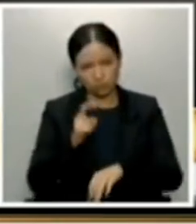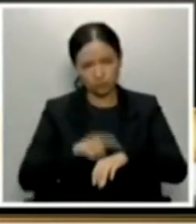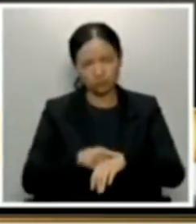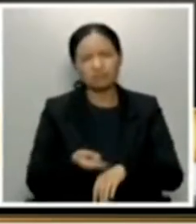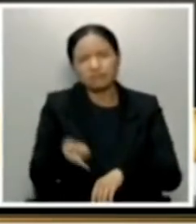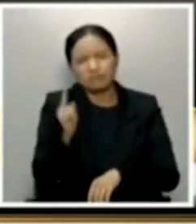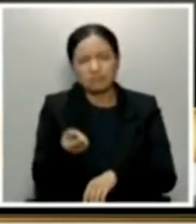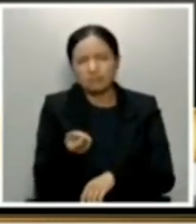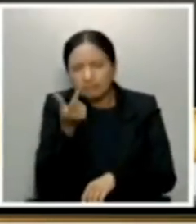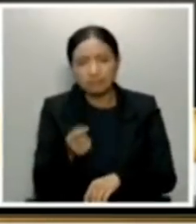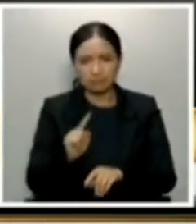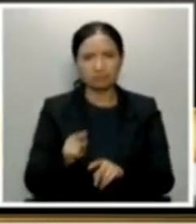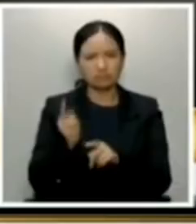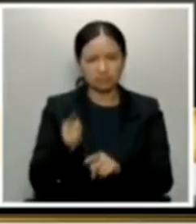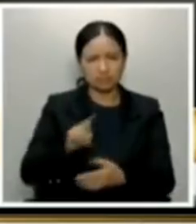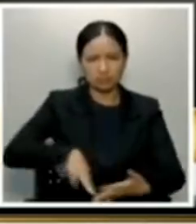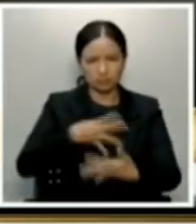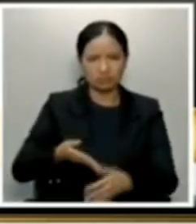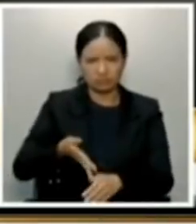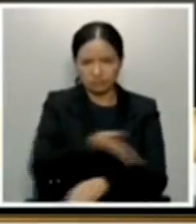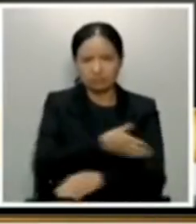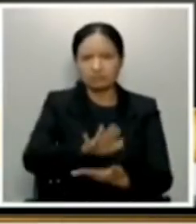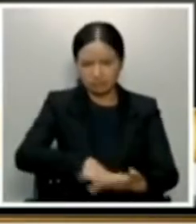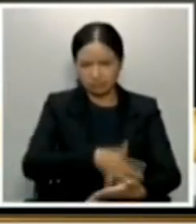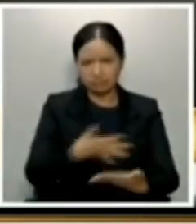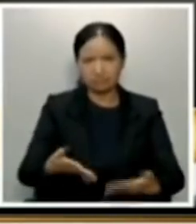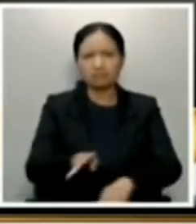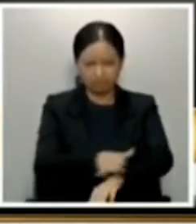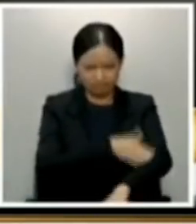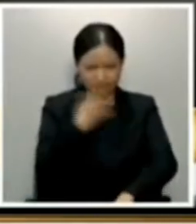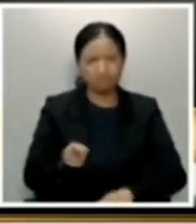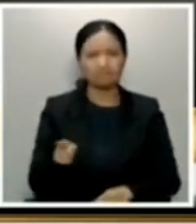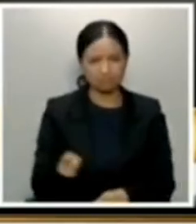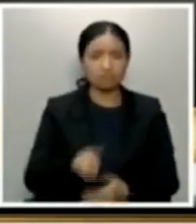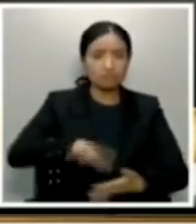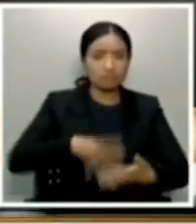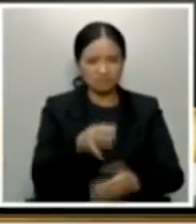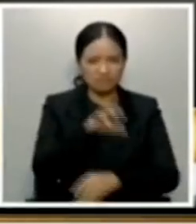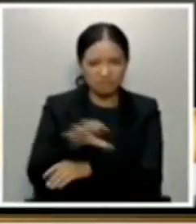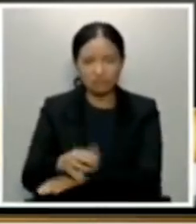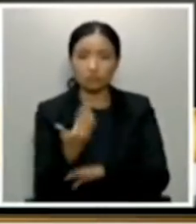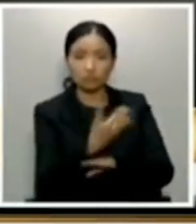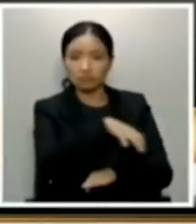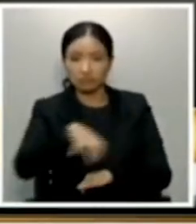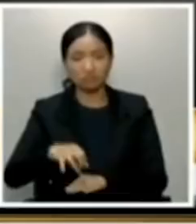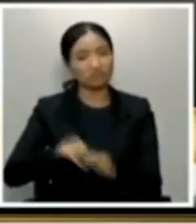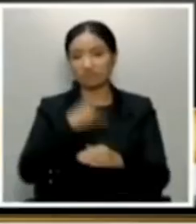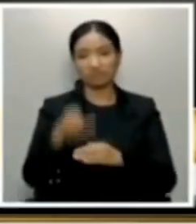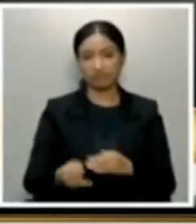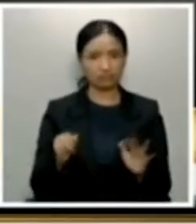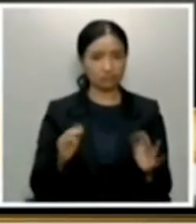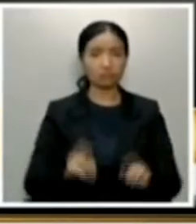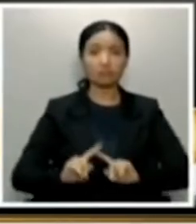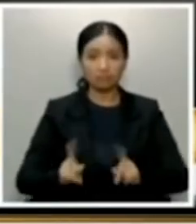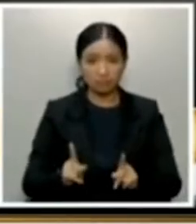านแต่จริงๆท่านวางแผนอยู่นานค่ะเพราะว่าแผนการยึดกุมควบคุมสื่อของท่านไม่จบในยุคของท่านแ